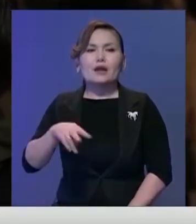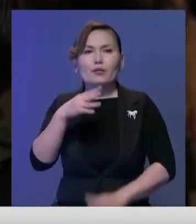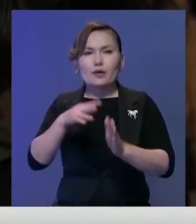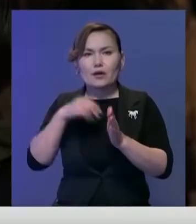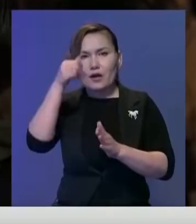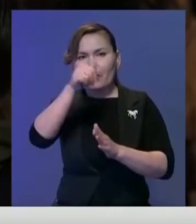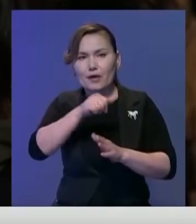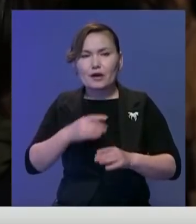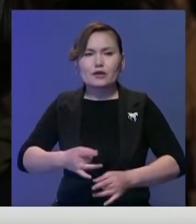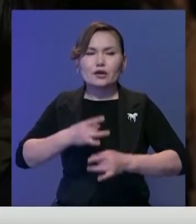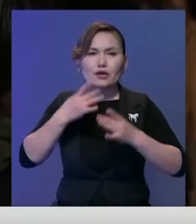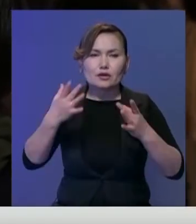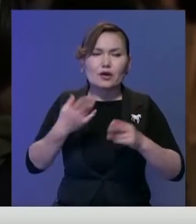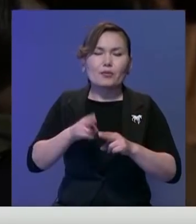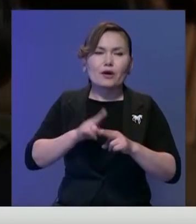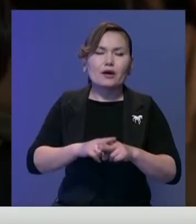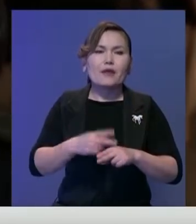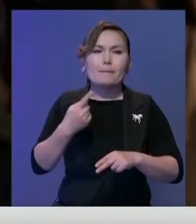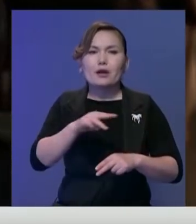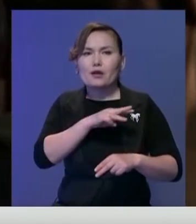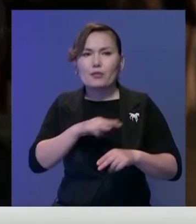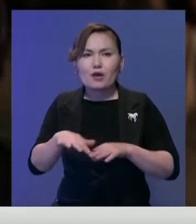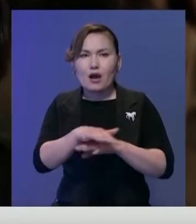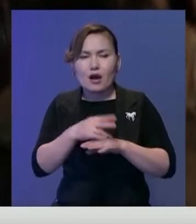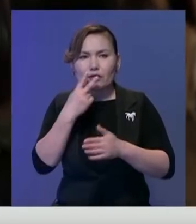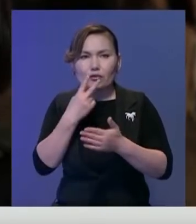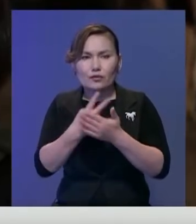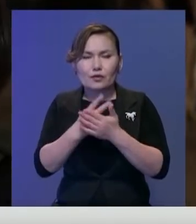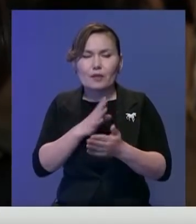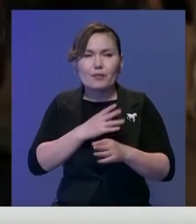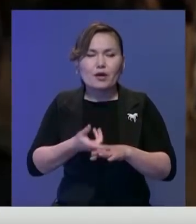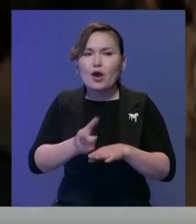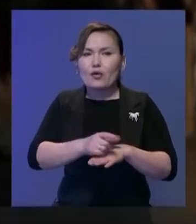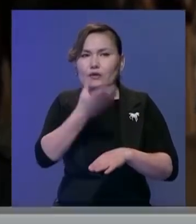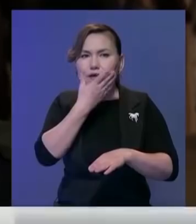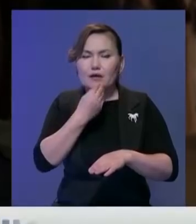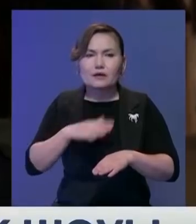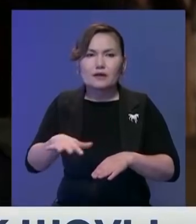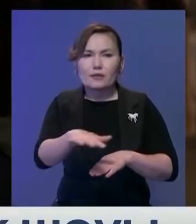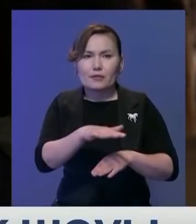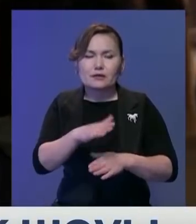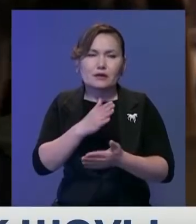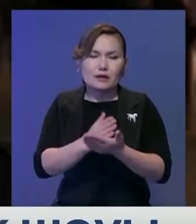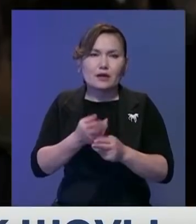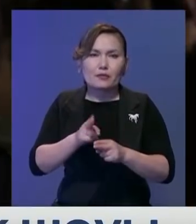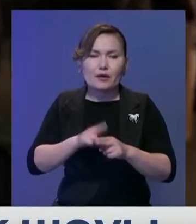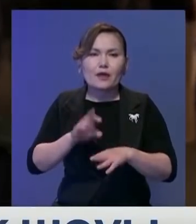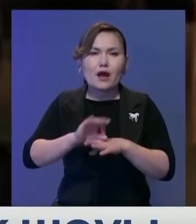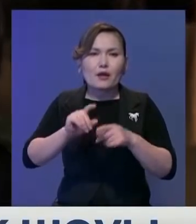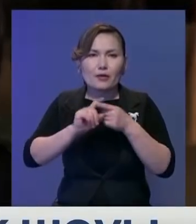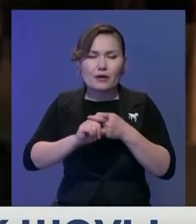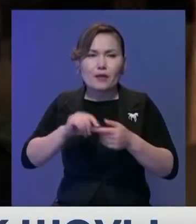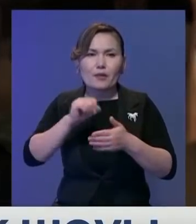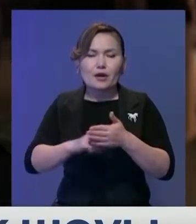2019 жылы шоумызды миллионнан астам адам тамашалады. Біз бұл орын Сеулдың көрнекі жеріне айналады деп үміттендік. Бірақ коронавирус